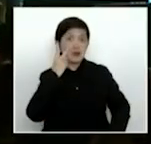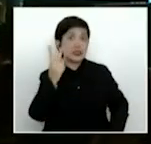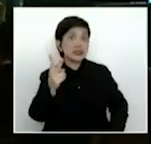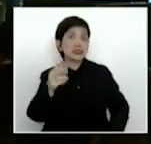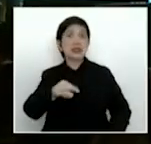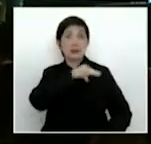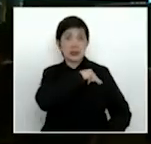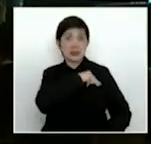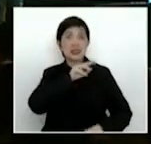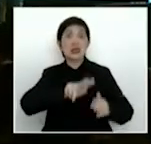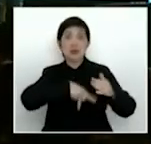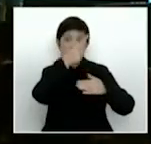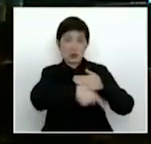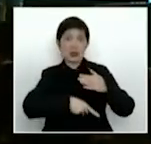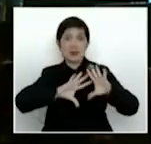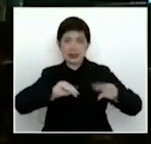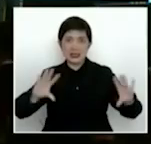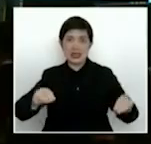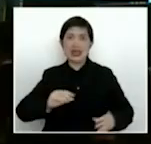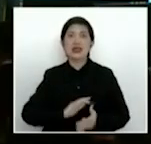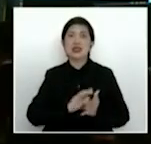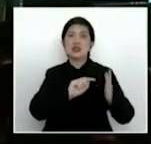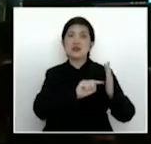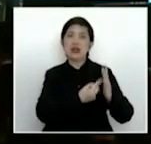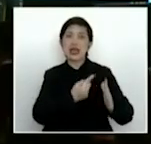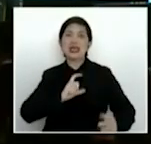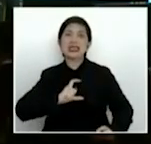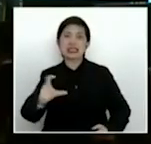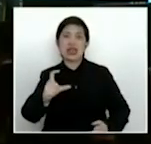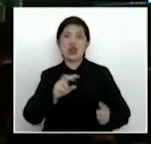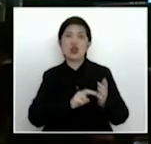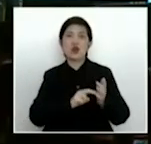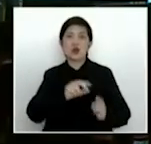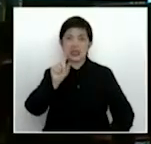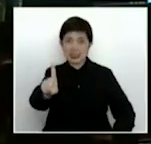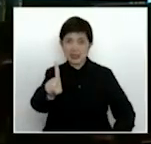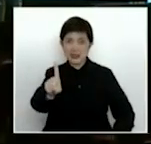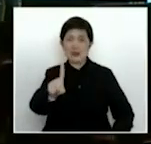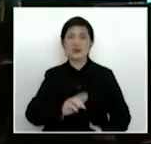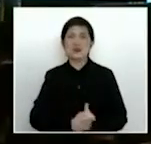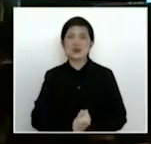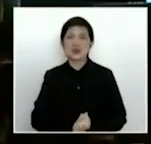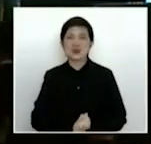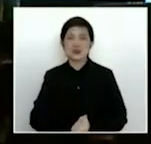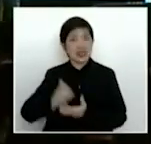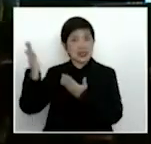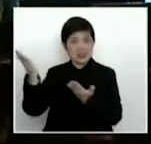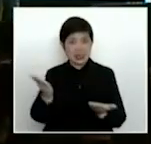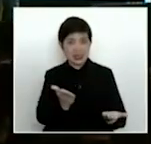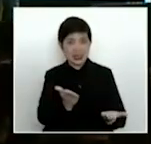dan program kerja akan dimulai dengan calon gubernur nomor urut S baik untuk itu kami